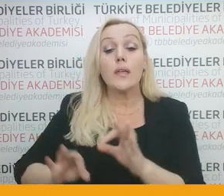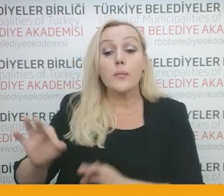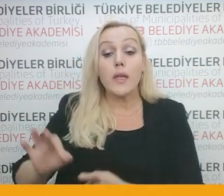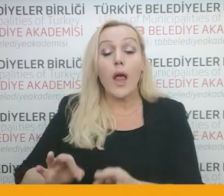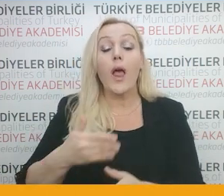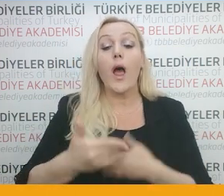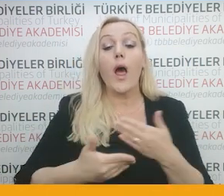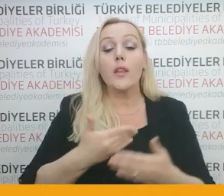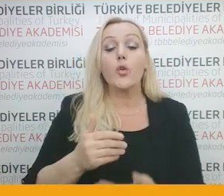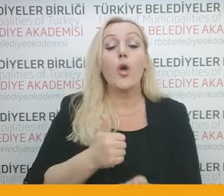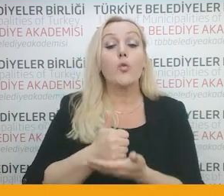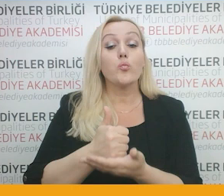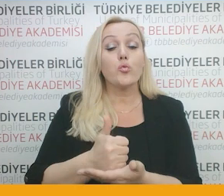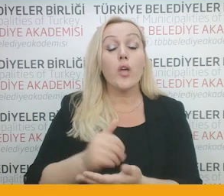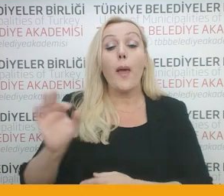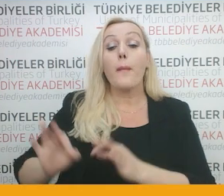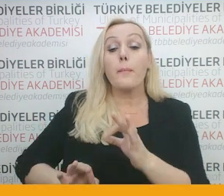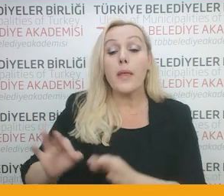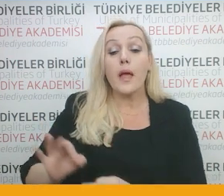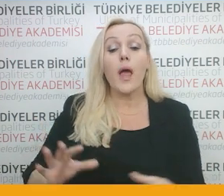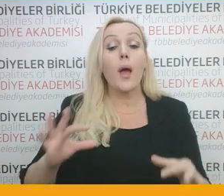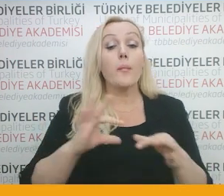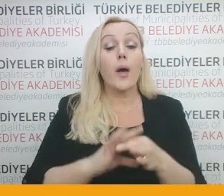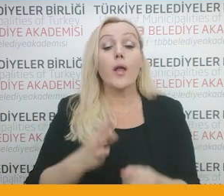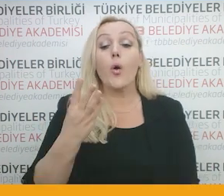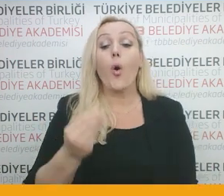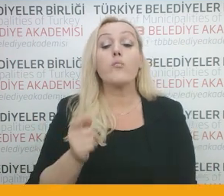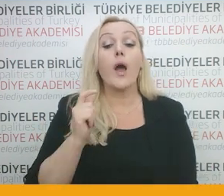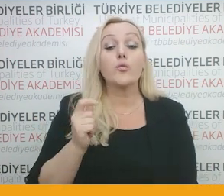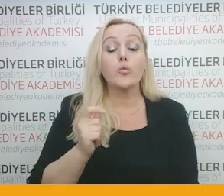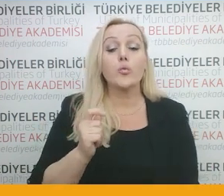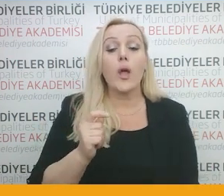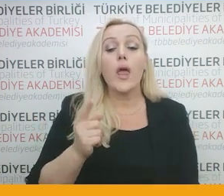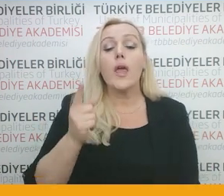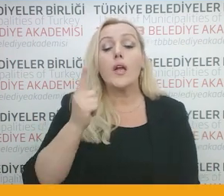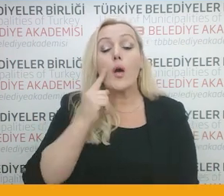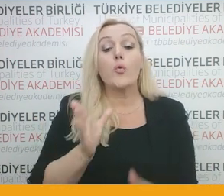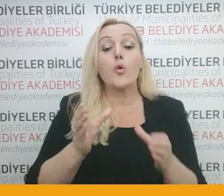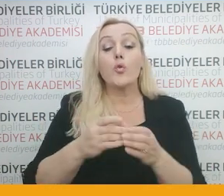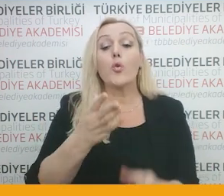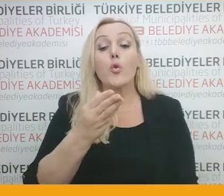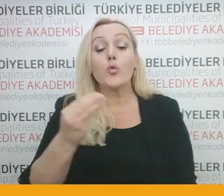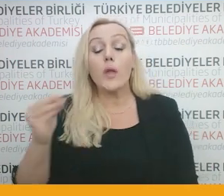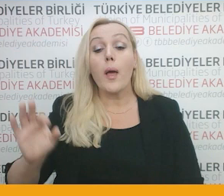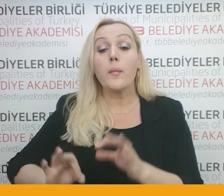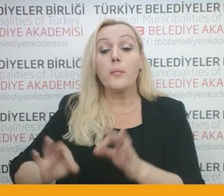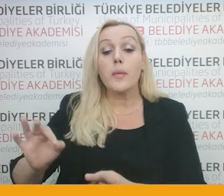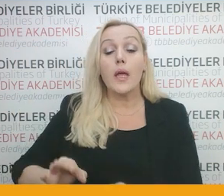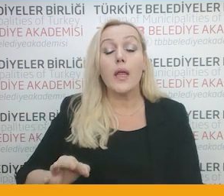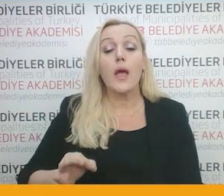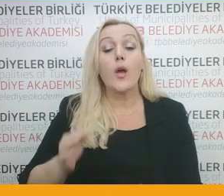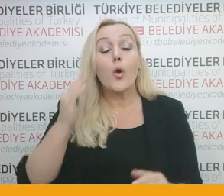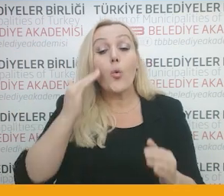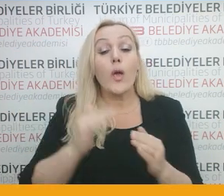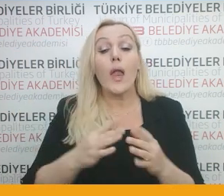geçiyor. Bütçe stratejik plana dayalı olmak zorundadır. Kamu idarelerinin bütçelerini stratejik plana dayalı olarak hazırlarlar. Bu